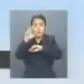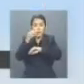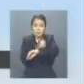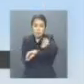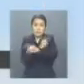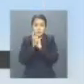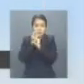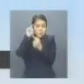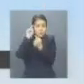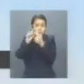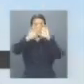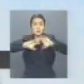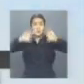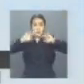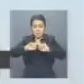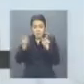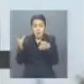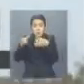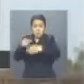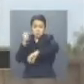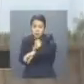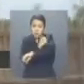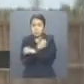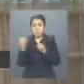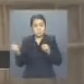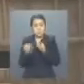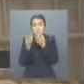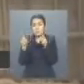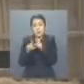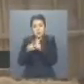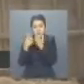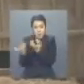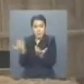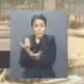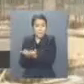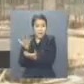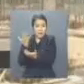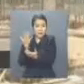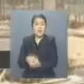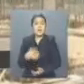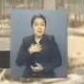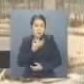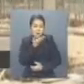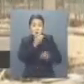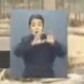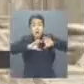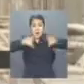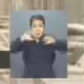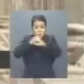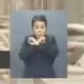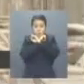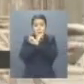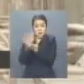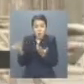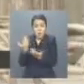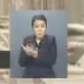กำหนดแต่กลุ่มผู้ใช้แรงงานยังคงได้รับผลกระทบจากสินค้าที่มีราคาแพงขึ้นจึงอยากให้ภาครัฐควบคุมราคาสินค้ารวมไปถึง